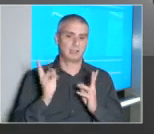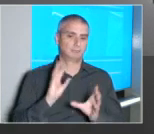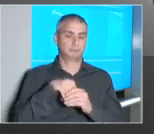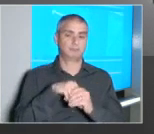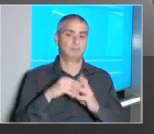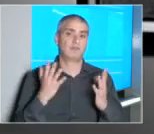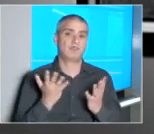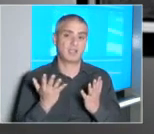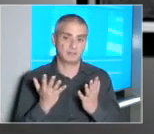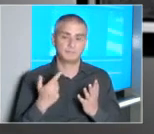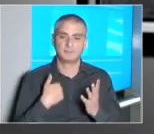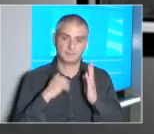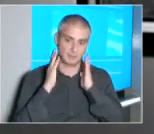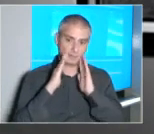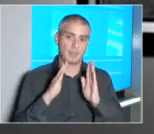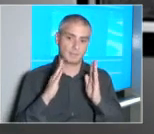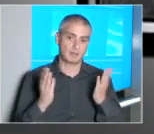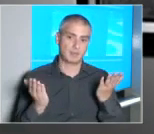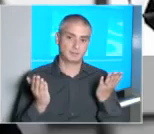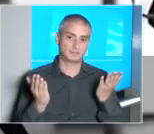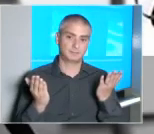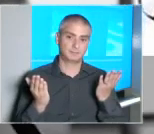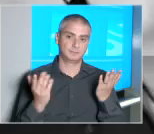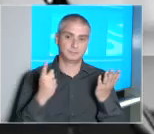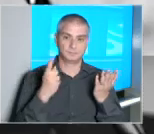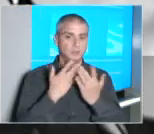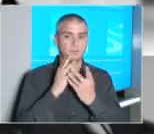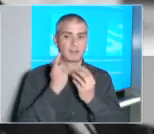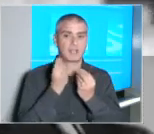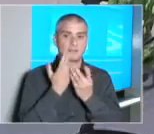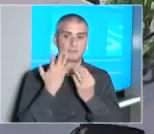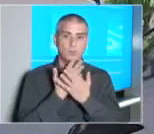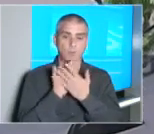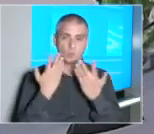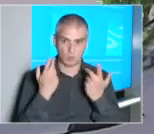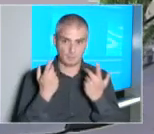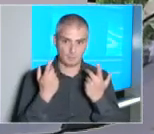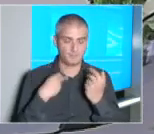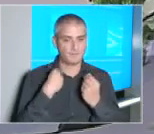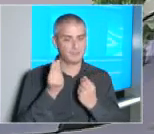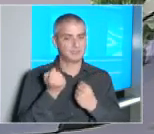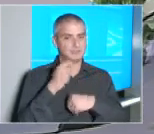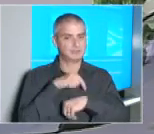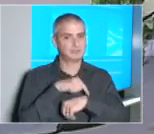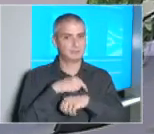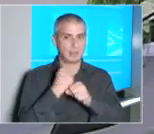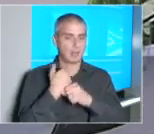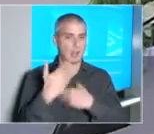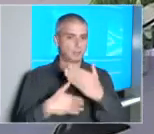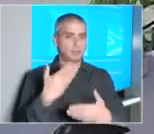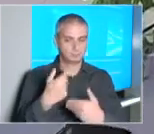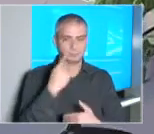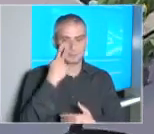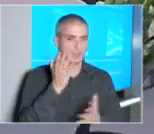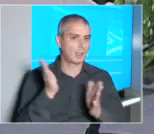רצות ואיך. ואני מאמינה שלכדי, אתה יודע, שיובהרו הדברים וניתן מעט לזמן לעשות את שלו,